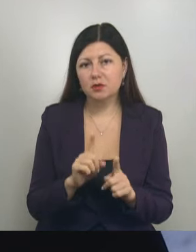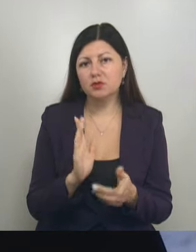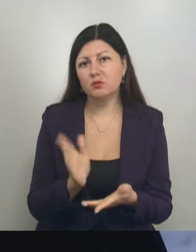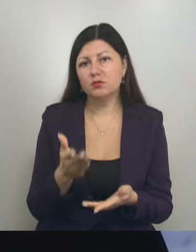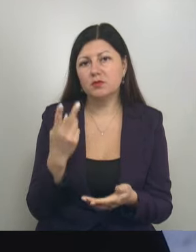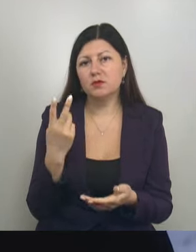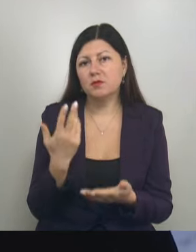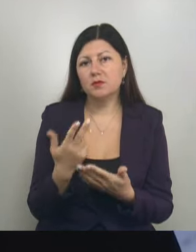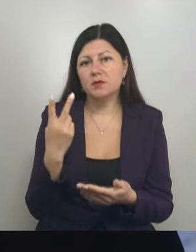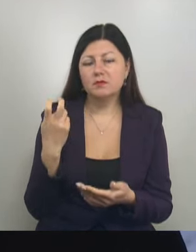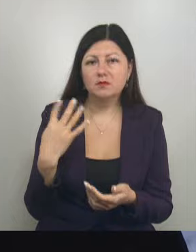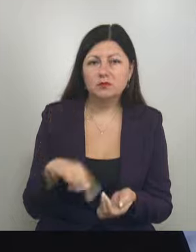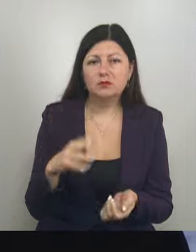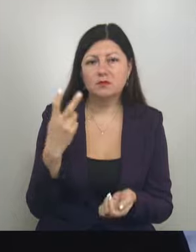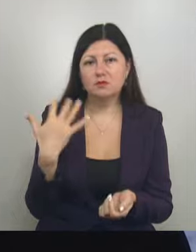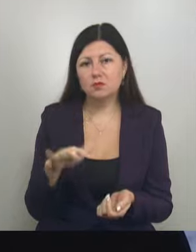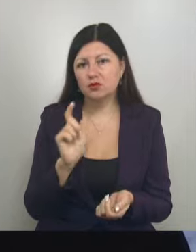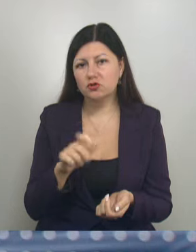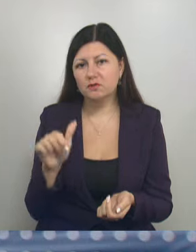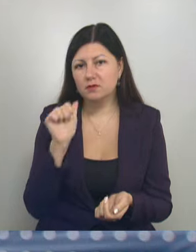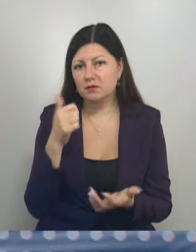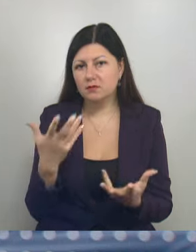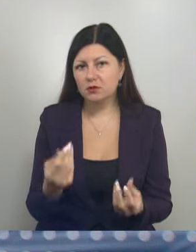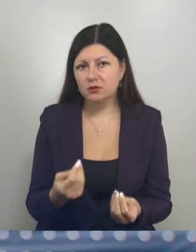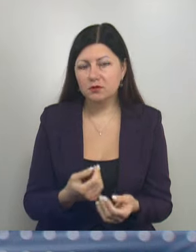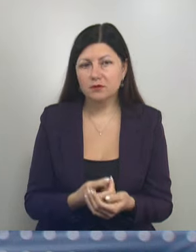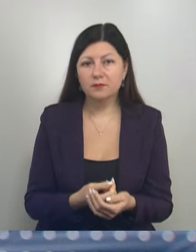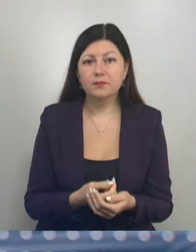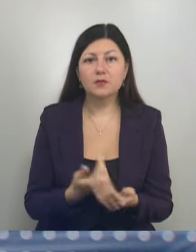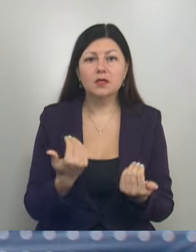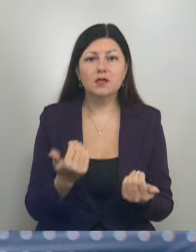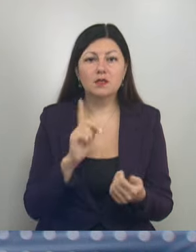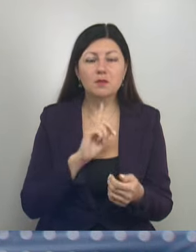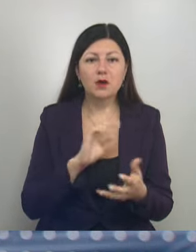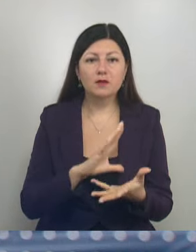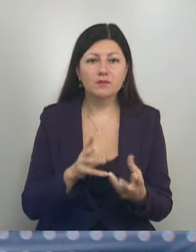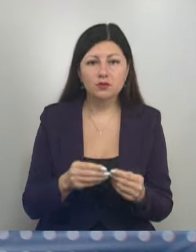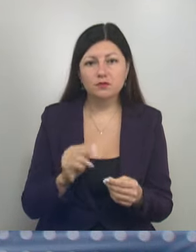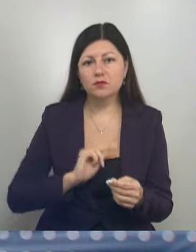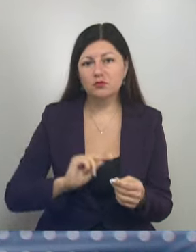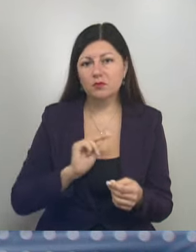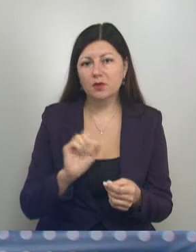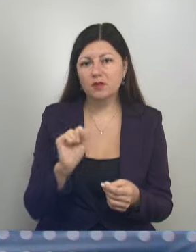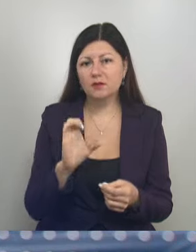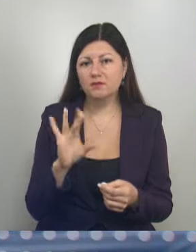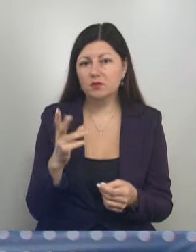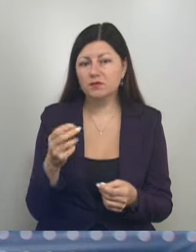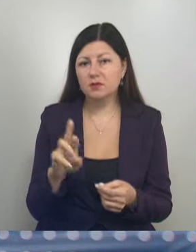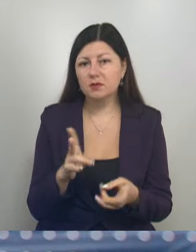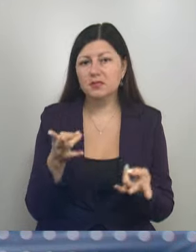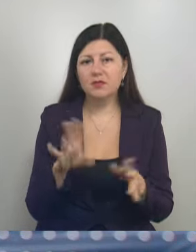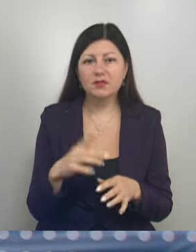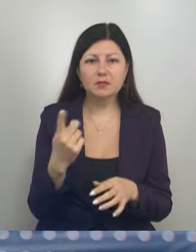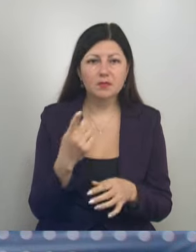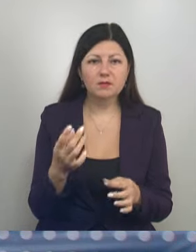порядка 240-250 человек на завтрашний день. На этом пока все. В студии работала Анна Свидовская.